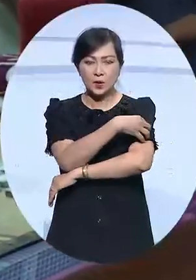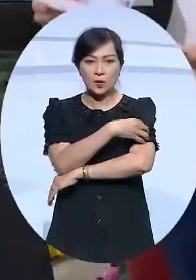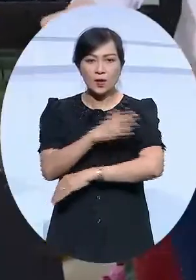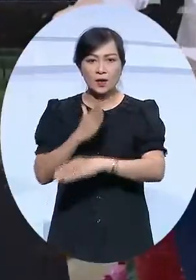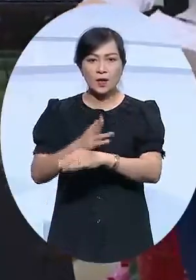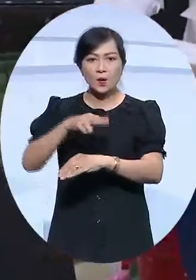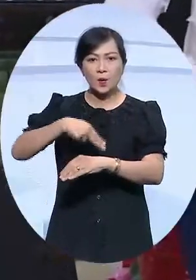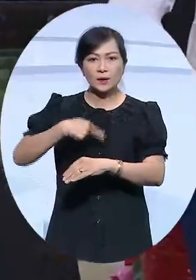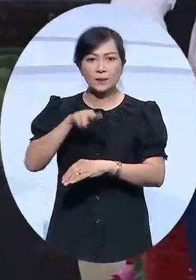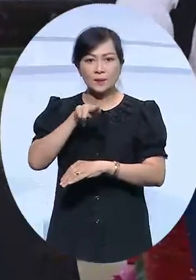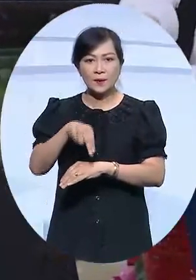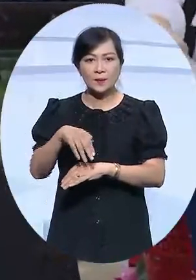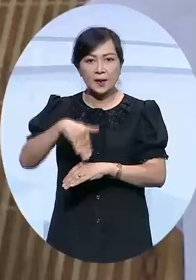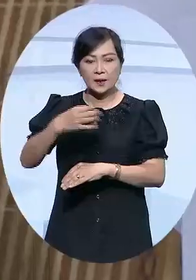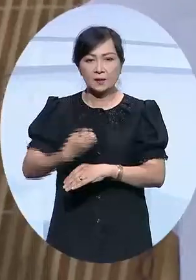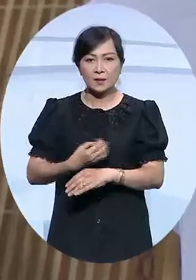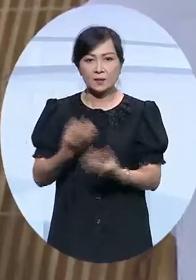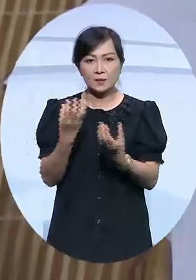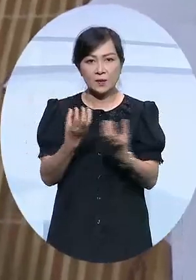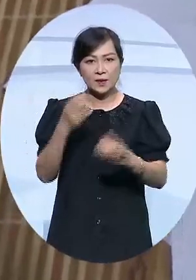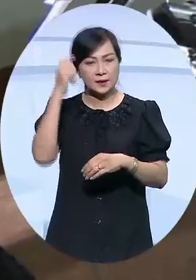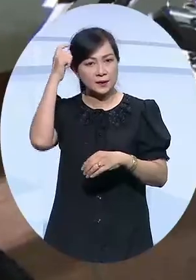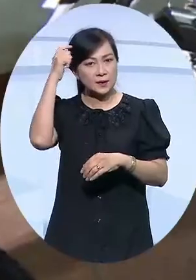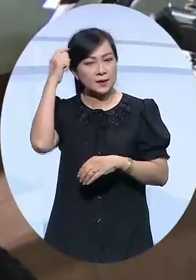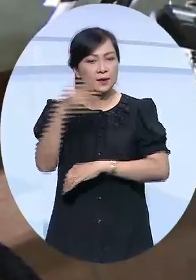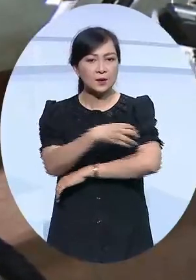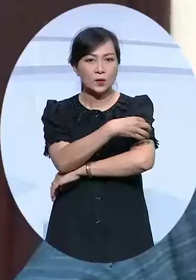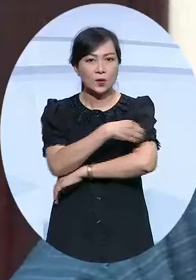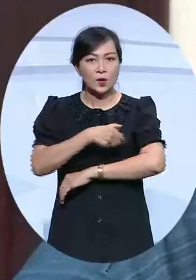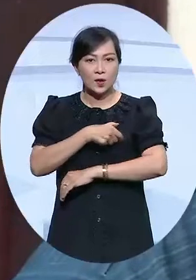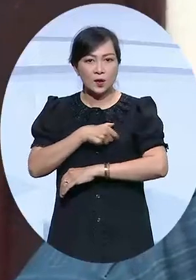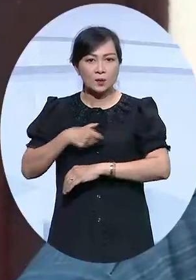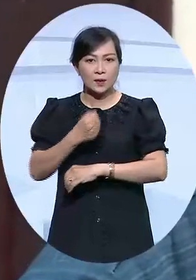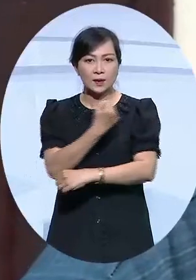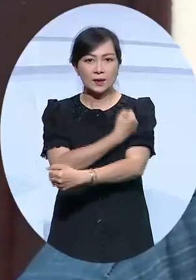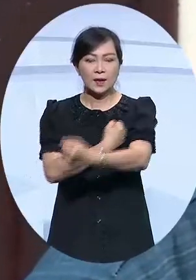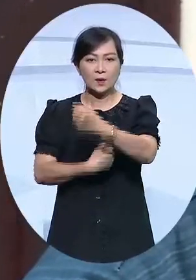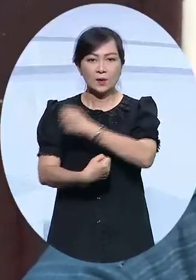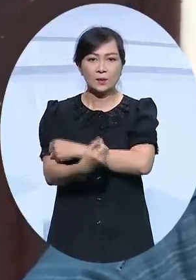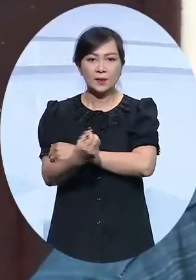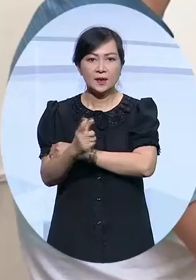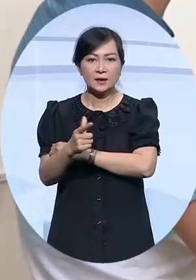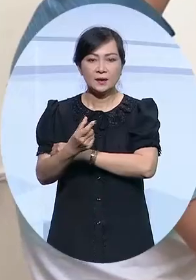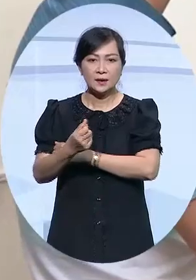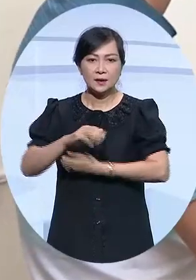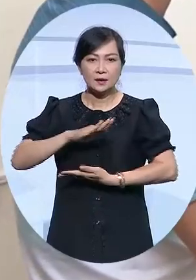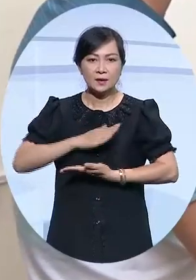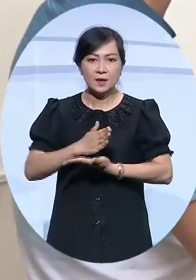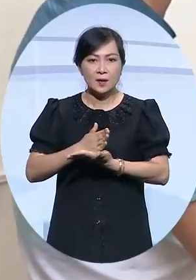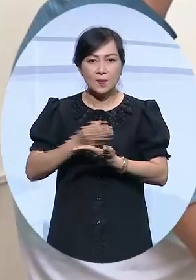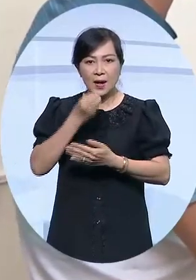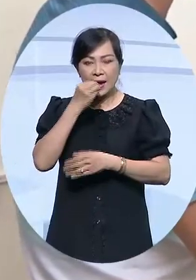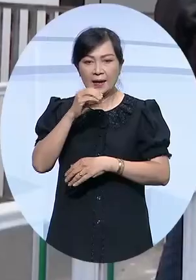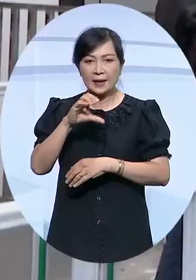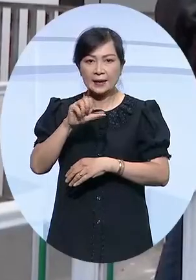trong đó cần quan tâm chăm lo nâng cao đời sống vật chất tinh thần cho Đoàn viên công nhân lao động như tiền lương tiền thưởng bữa